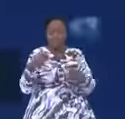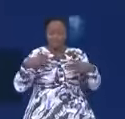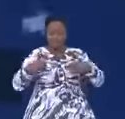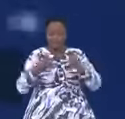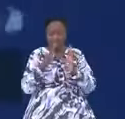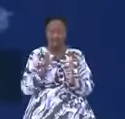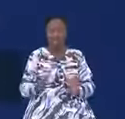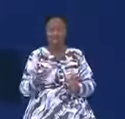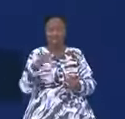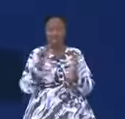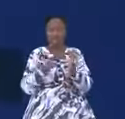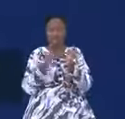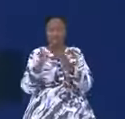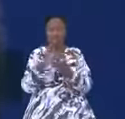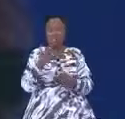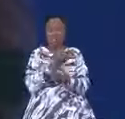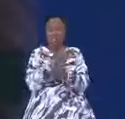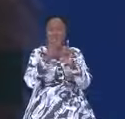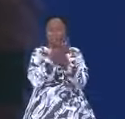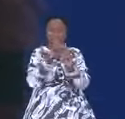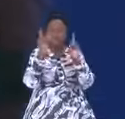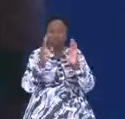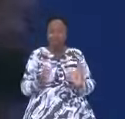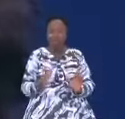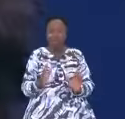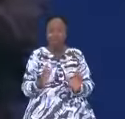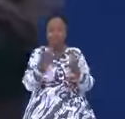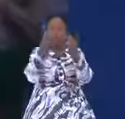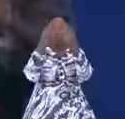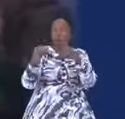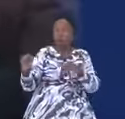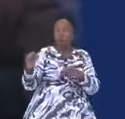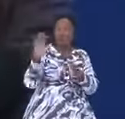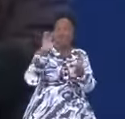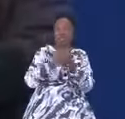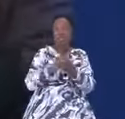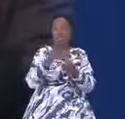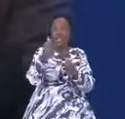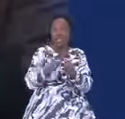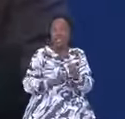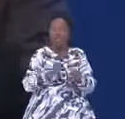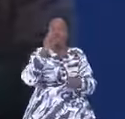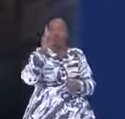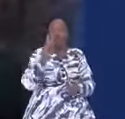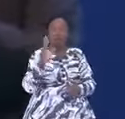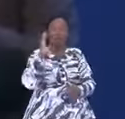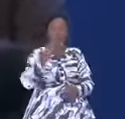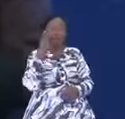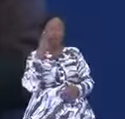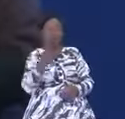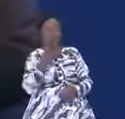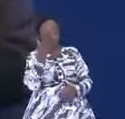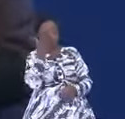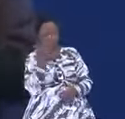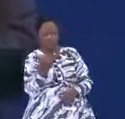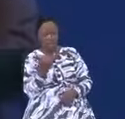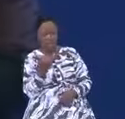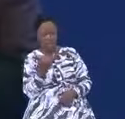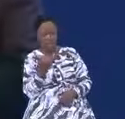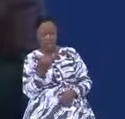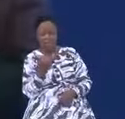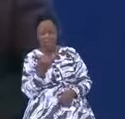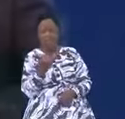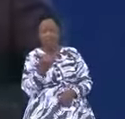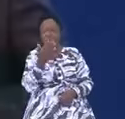qui veulent est pour que tout le monde voit pourquoi il a été donc placé sur une